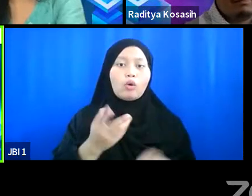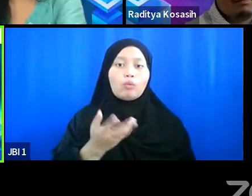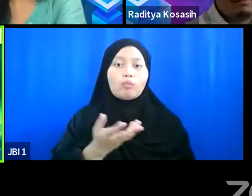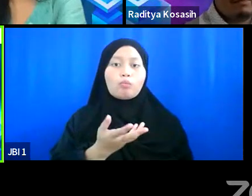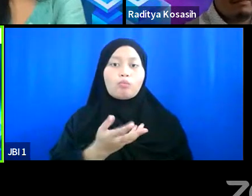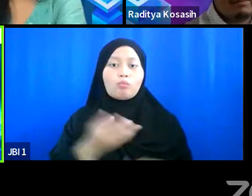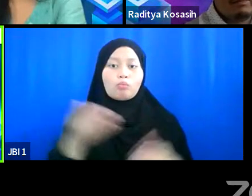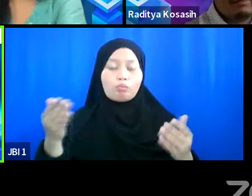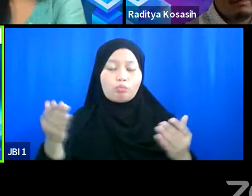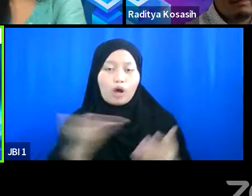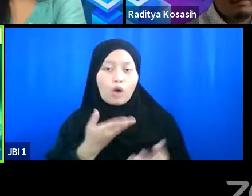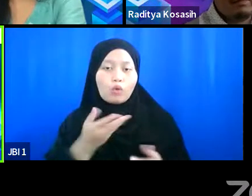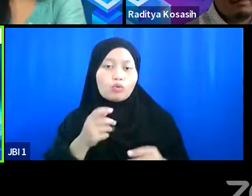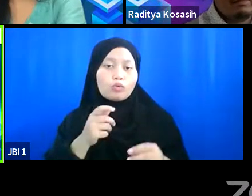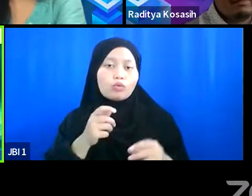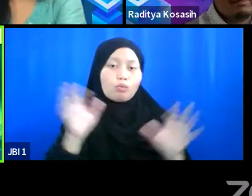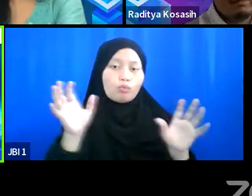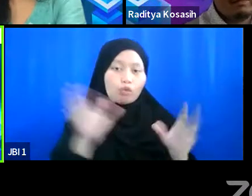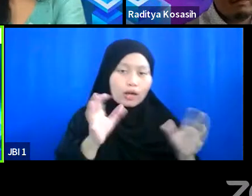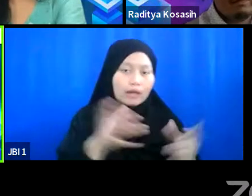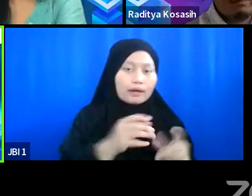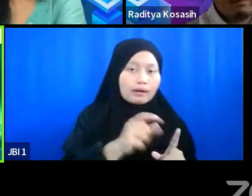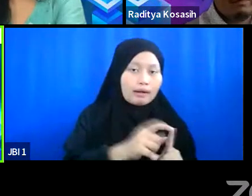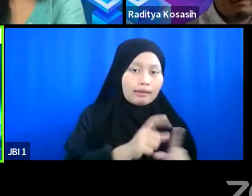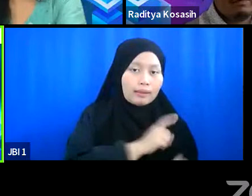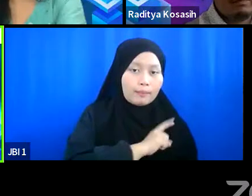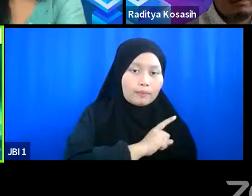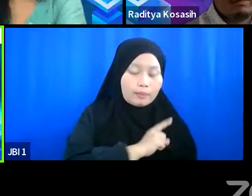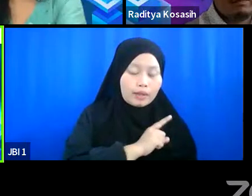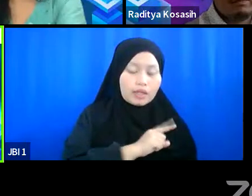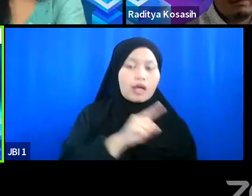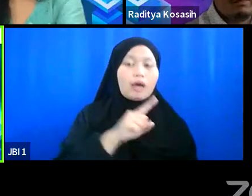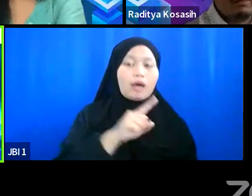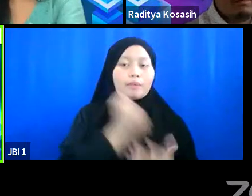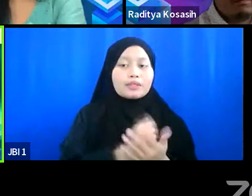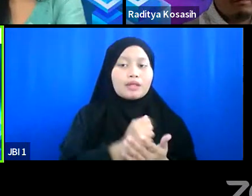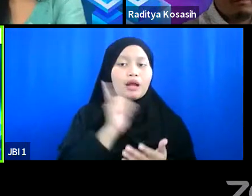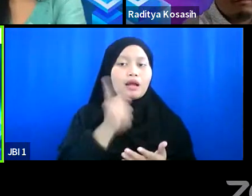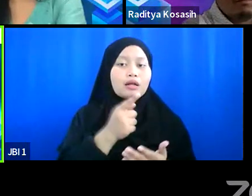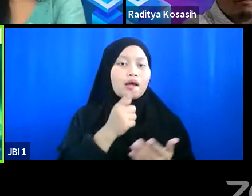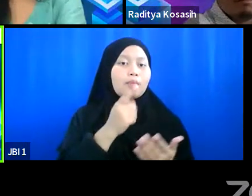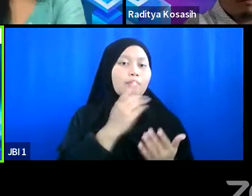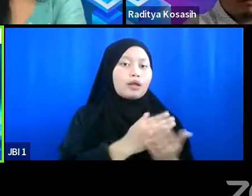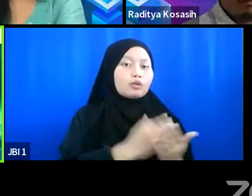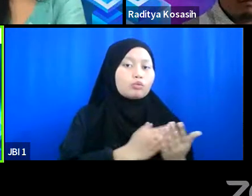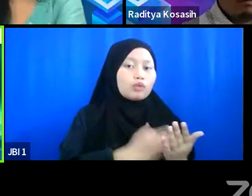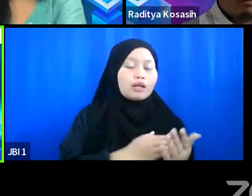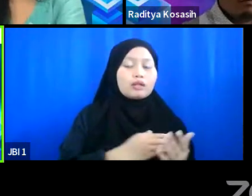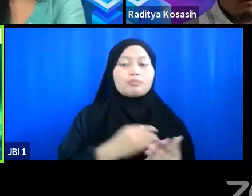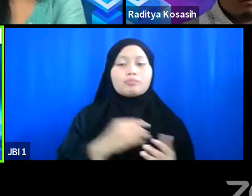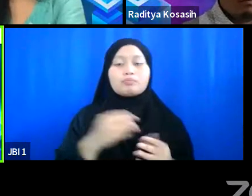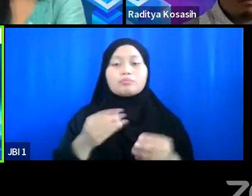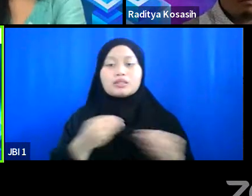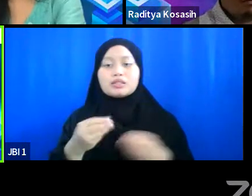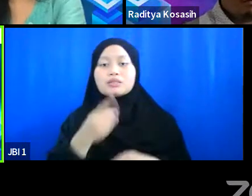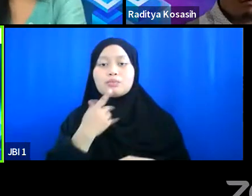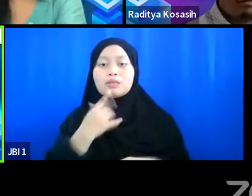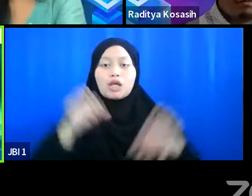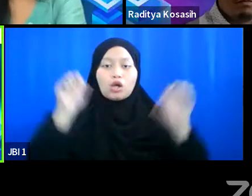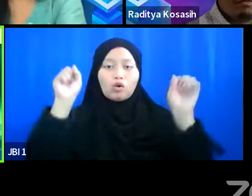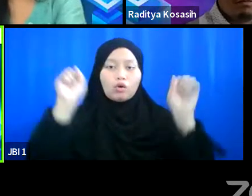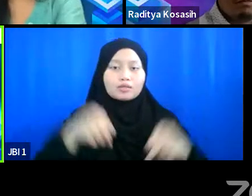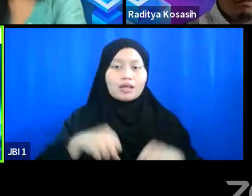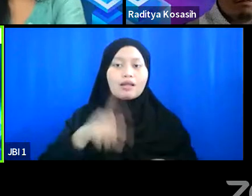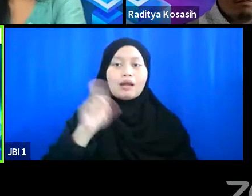ngomong tiba Hai pastikan sejajar lebih bisnisnya tadi ada dari ada konser ada kontraktual ada macam-macam